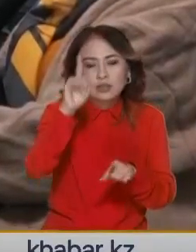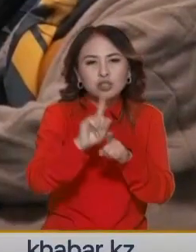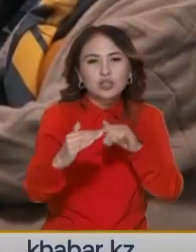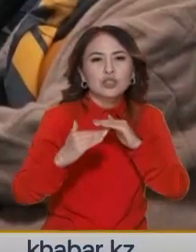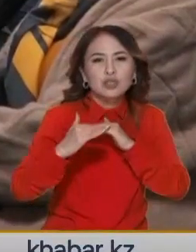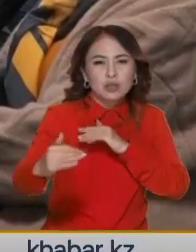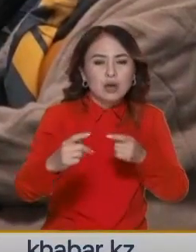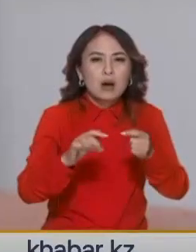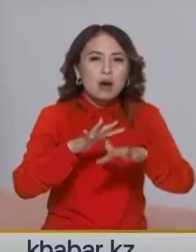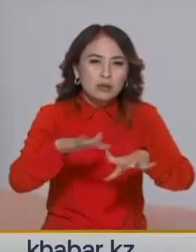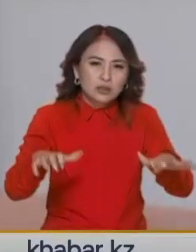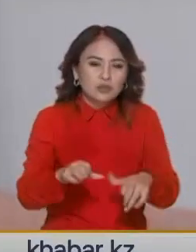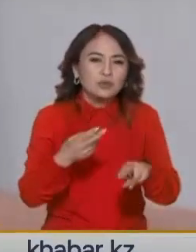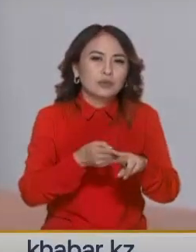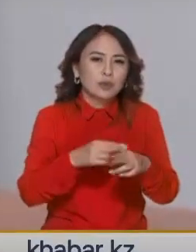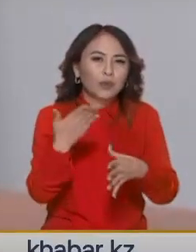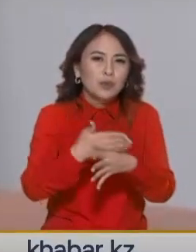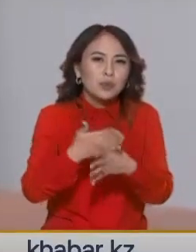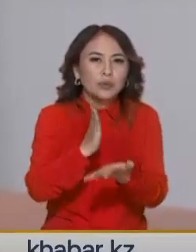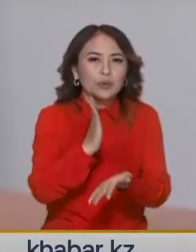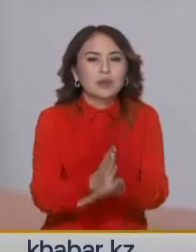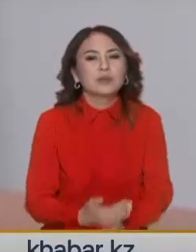атқарушы билік өкілдерінен көмек сұрап отыр.